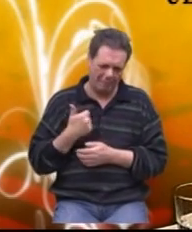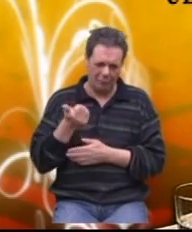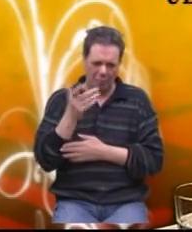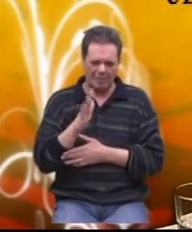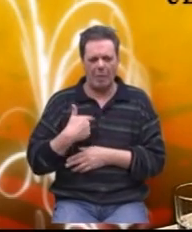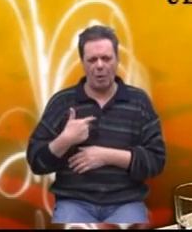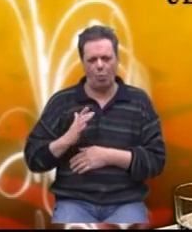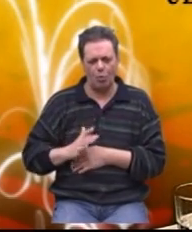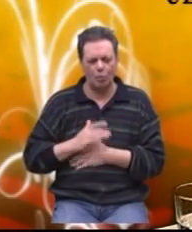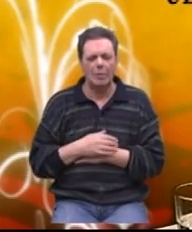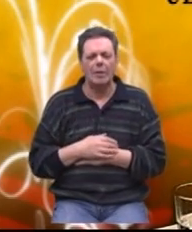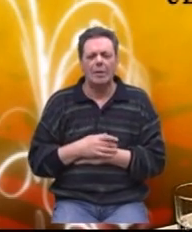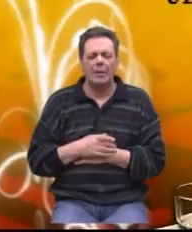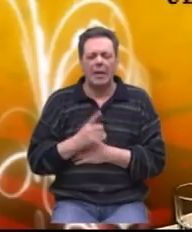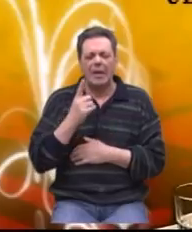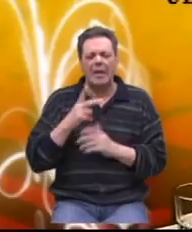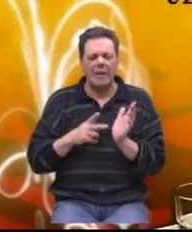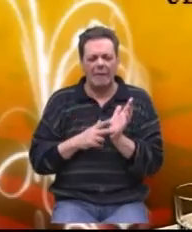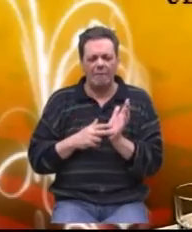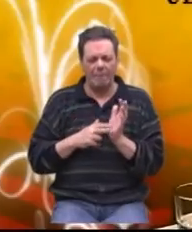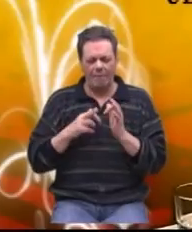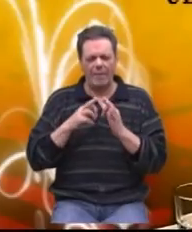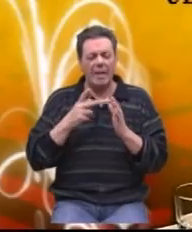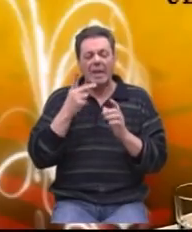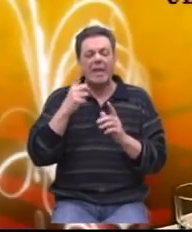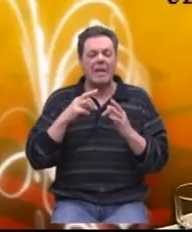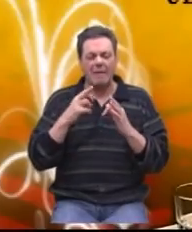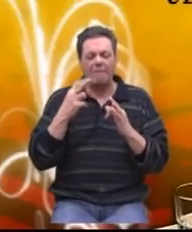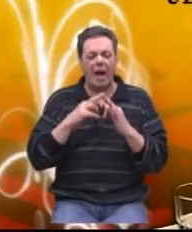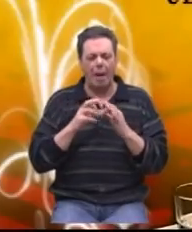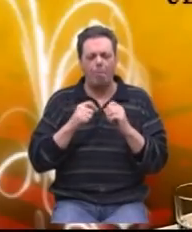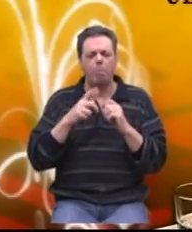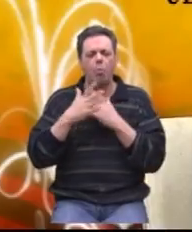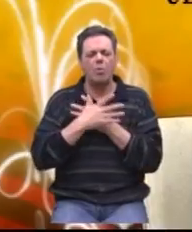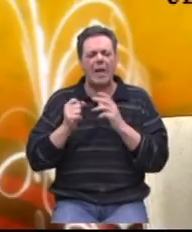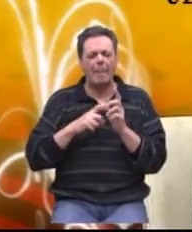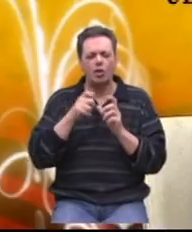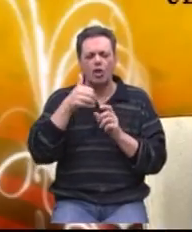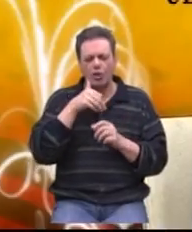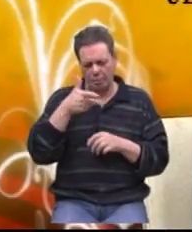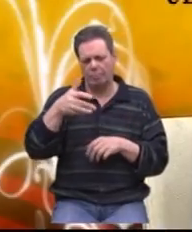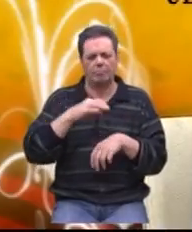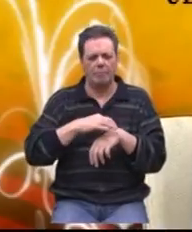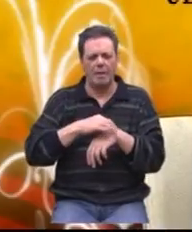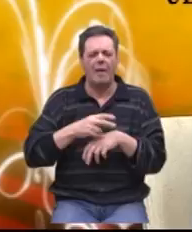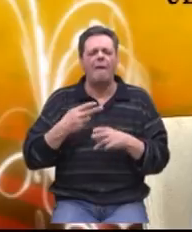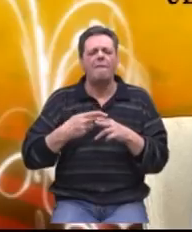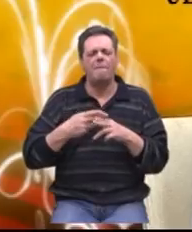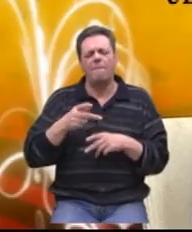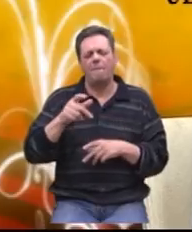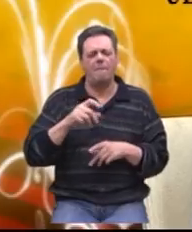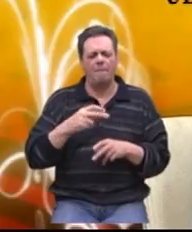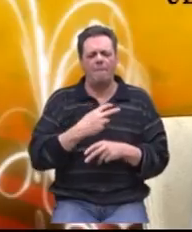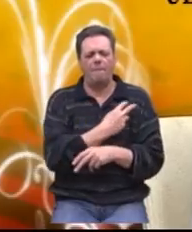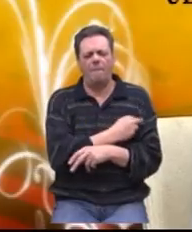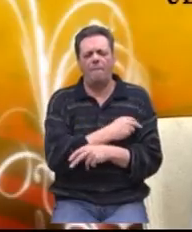našu sljedeću gošću. To je Ivan Buzančić, magistra farmacije koja radi u Ozaljskoj ljekarni, gradskoj ljekarni u Ozaljskoj. To je